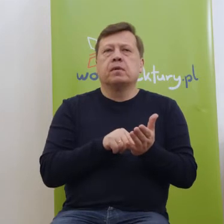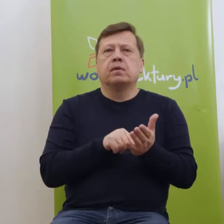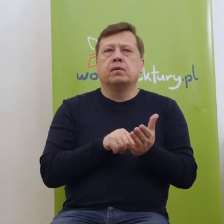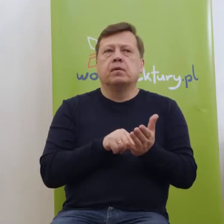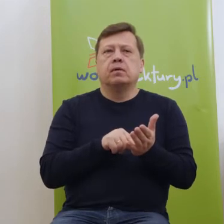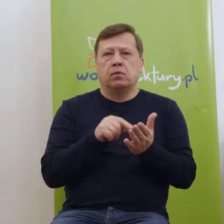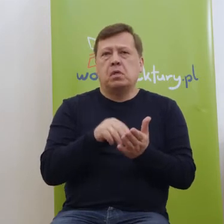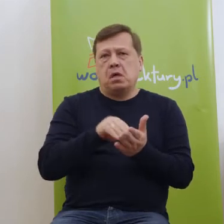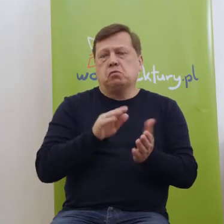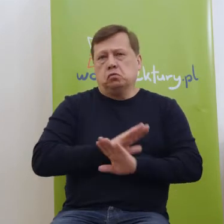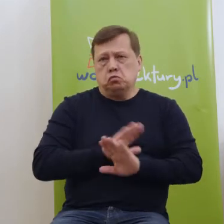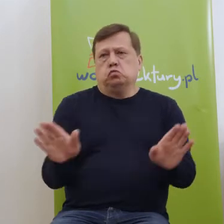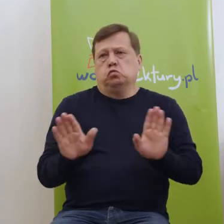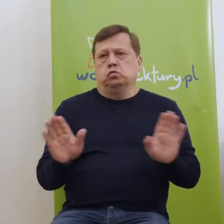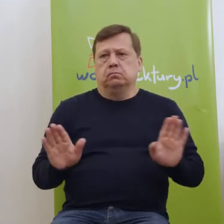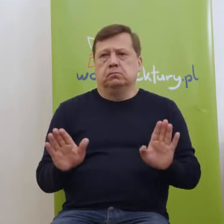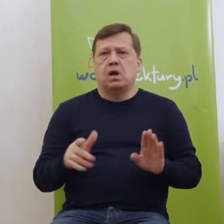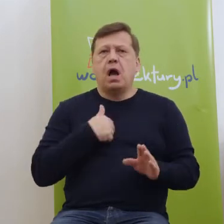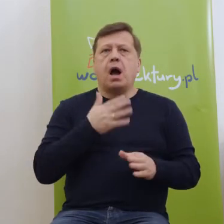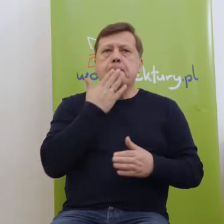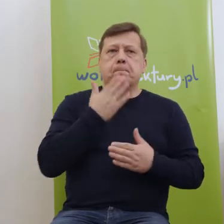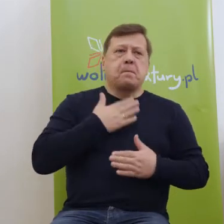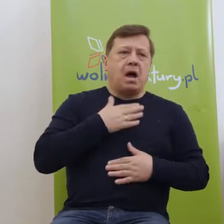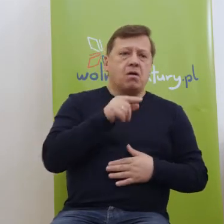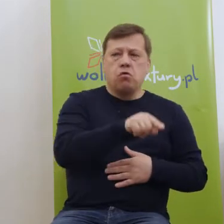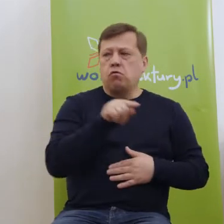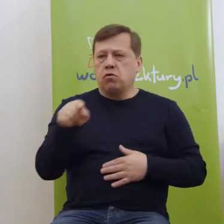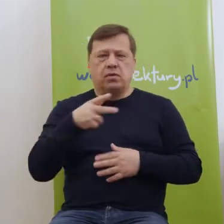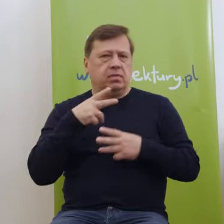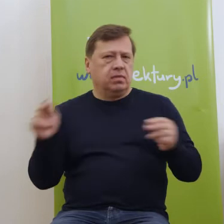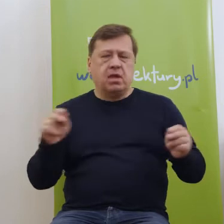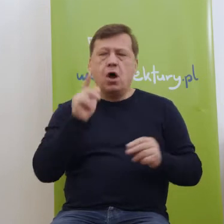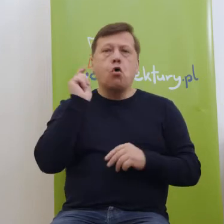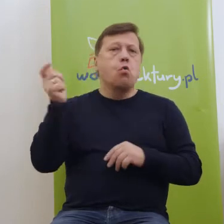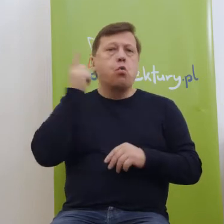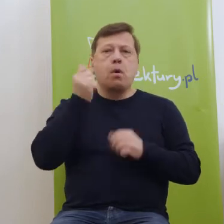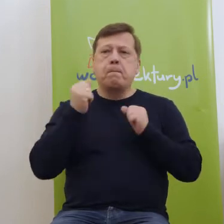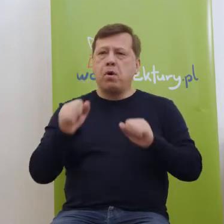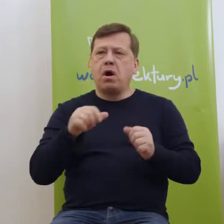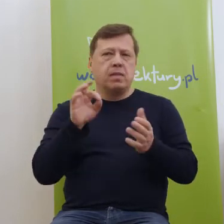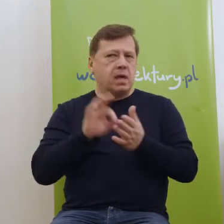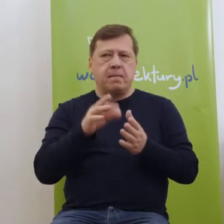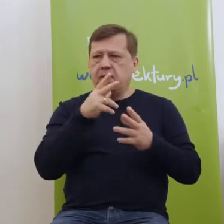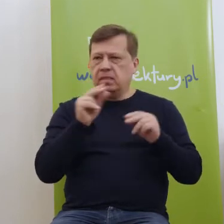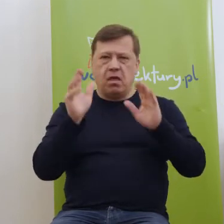co napisałam. Nie mam żadnego ulubionego bohatera. Na pewno nie jest to główny bohater.